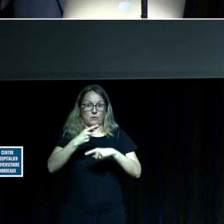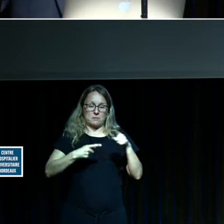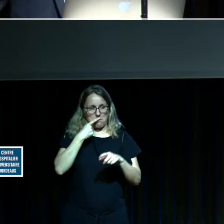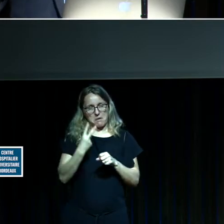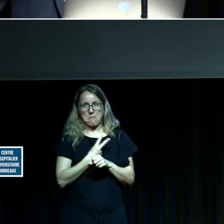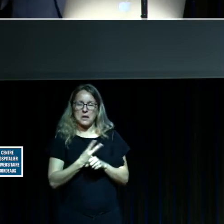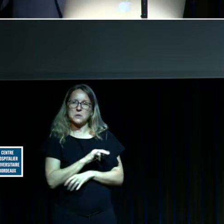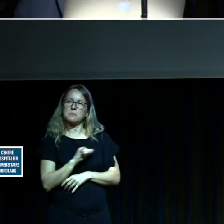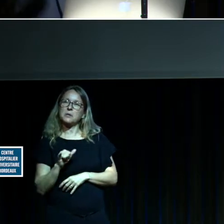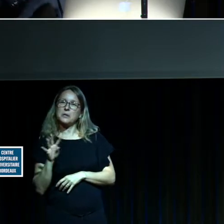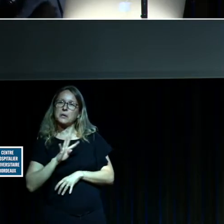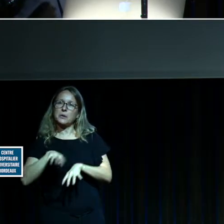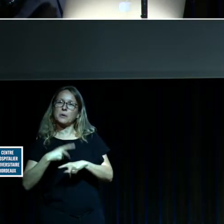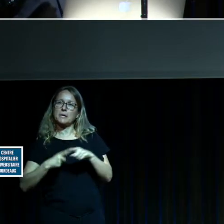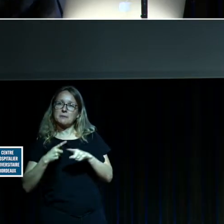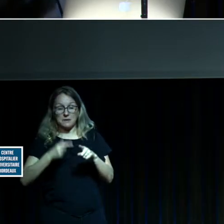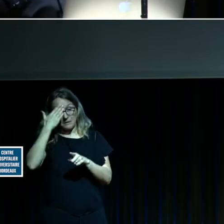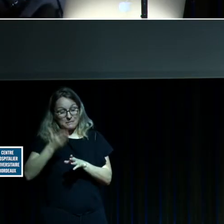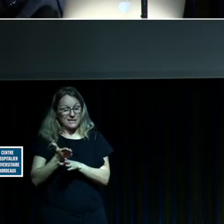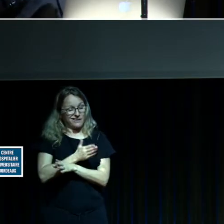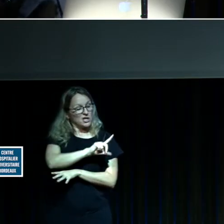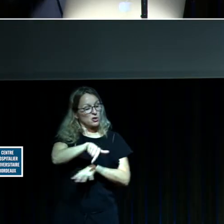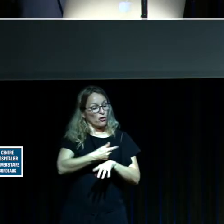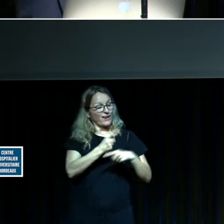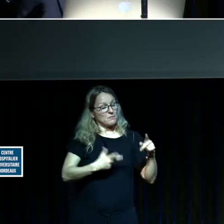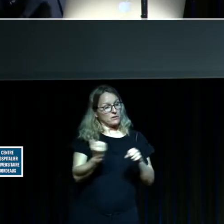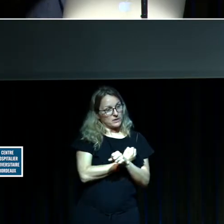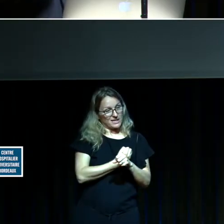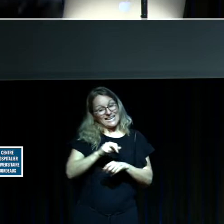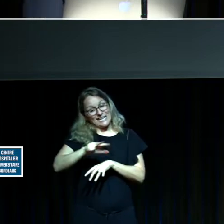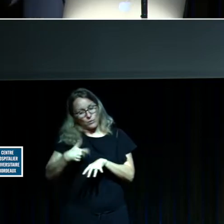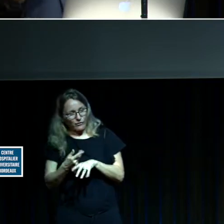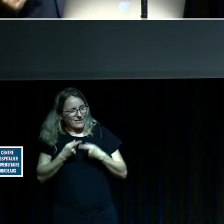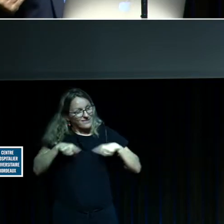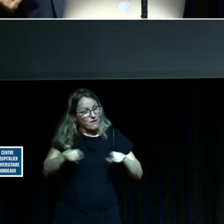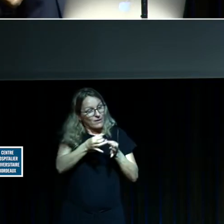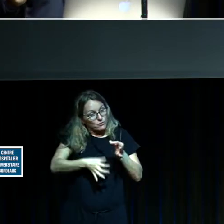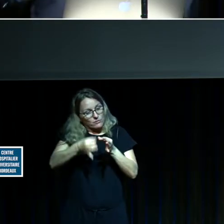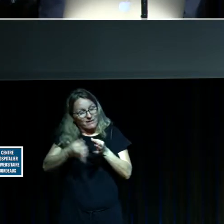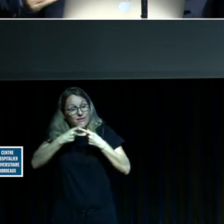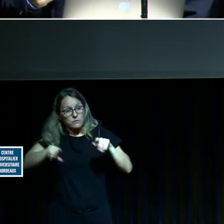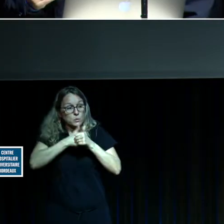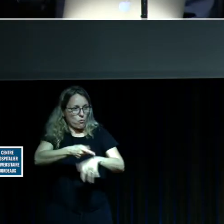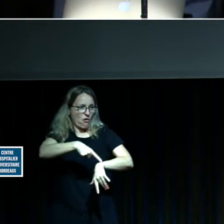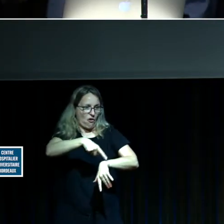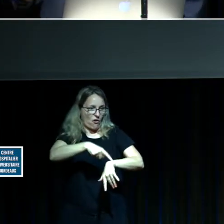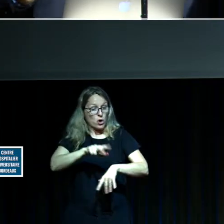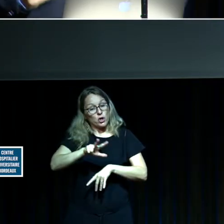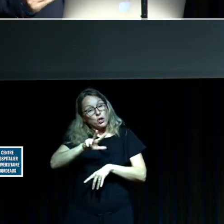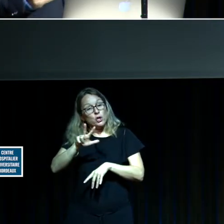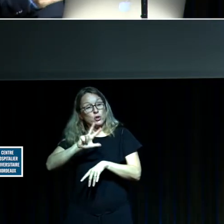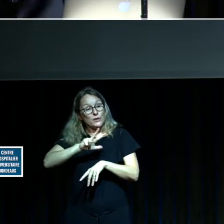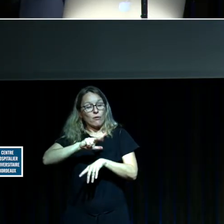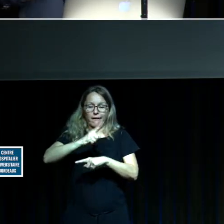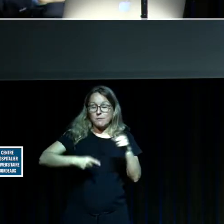jusqu'à 4h30, mais si on arrive à déboucher l'artère à 2h30, c'est mieux qu'à 3h. À 3h, c'est mieux qu'à 3h30. Et à 3h30, c'est mieux qu'à